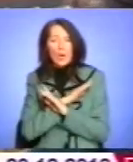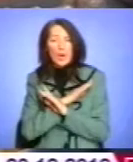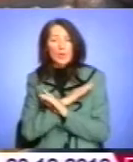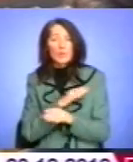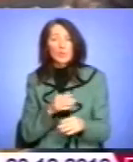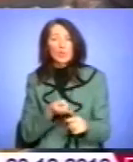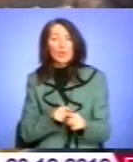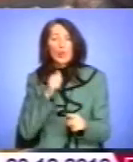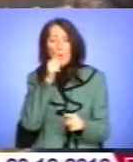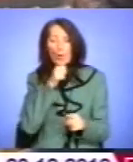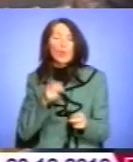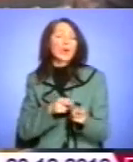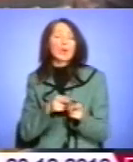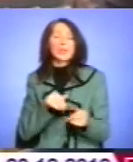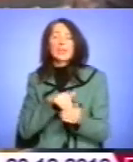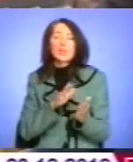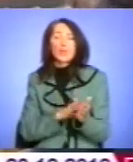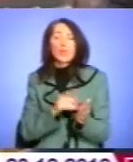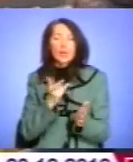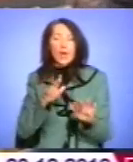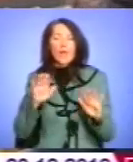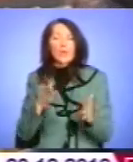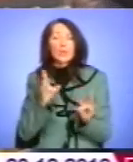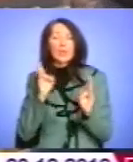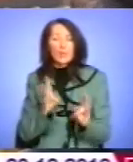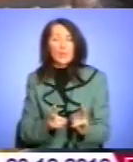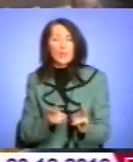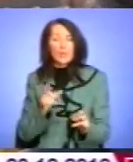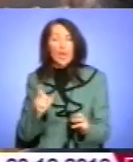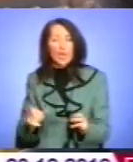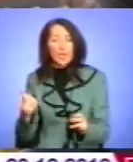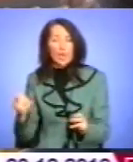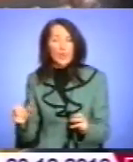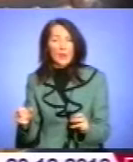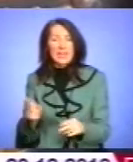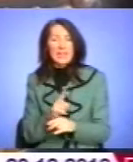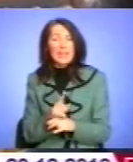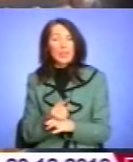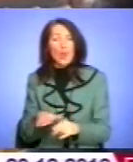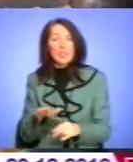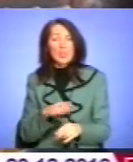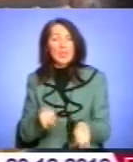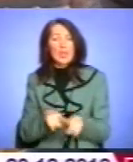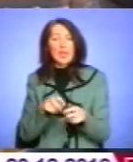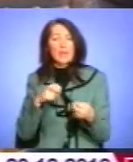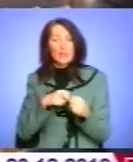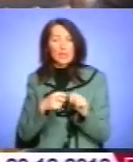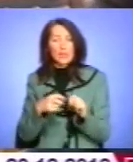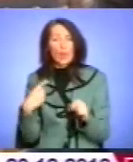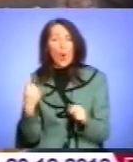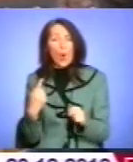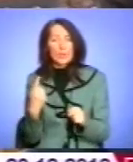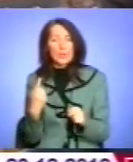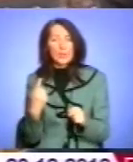дирекції залізничних перевезень зареєстровано 2 випадки травмування громадян Тернопільщини та Івано-Франківської